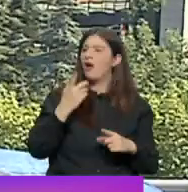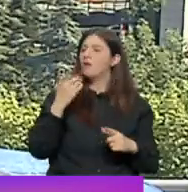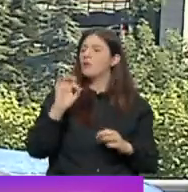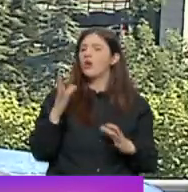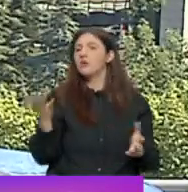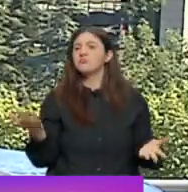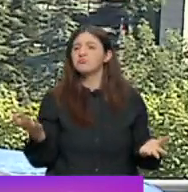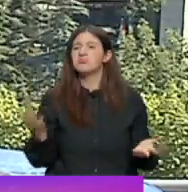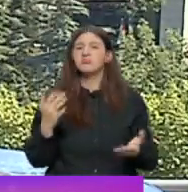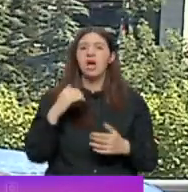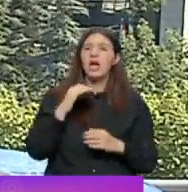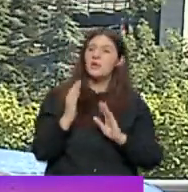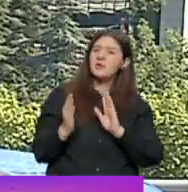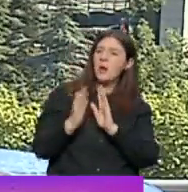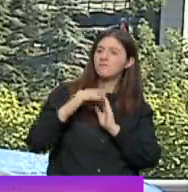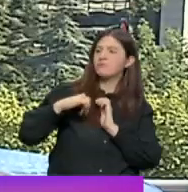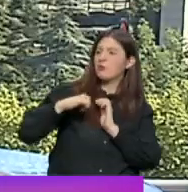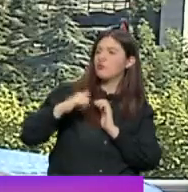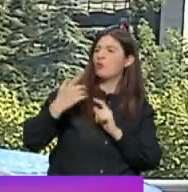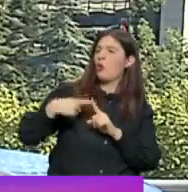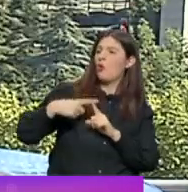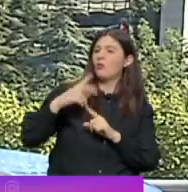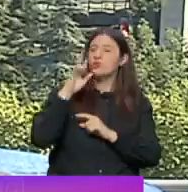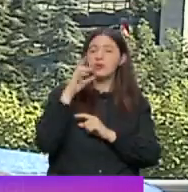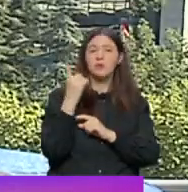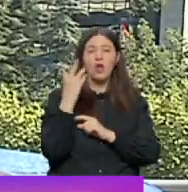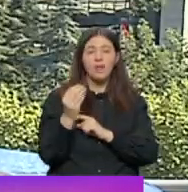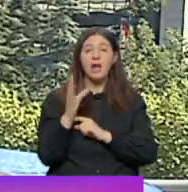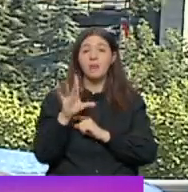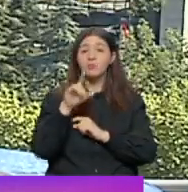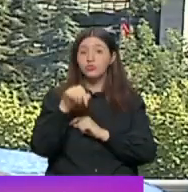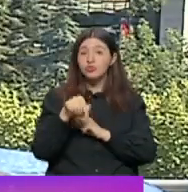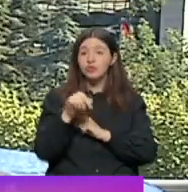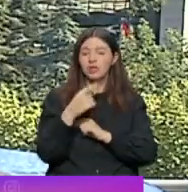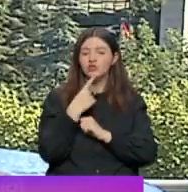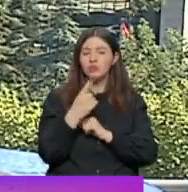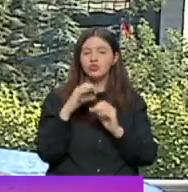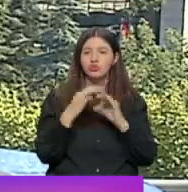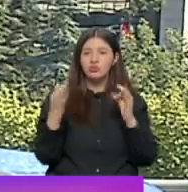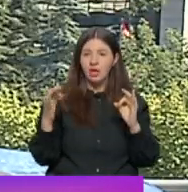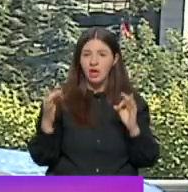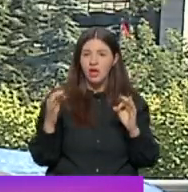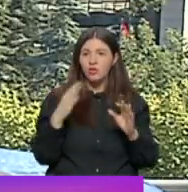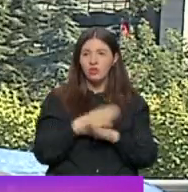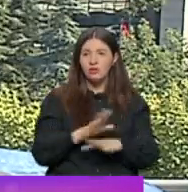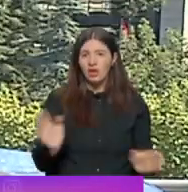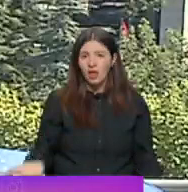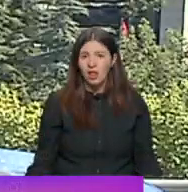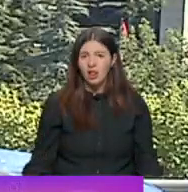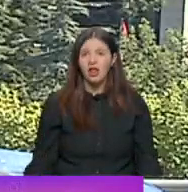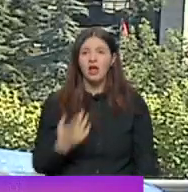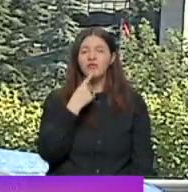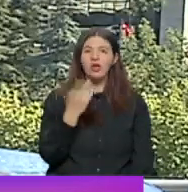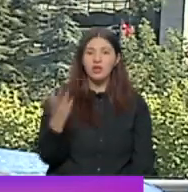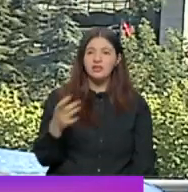böyle yaklaşan, olumlu yaklaşan birisi olabilir. Yalnız burada kurmuş olduğu cümleler doğru değil. Diyor